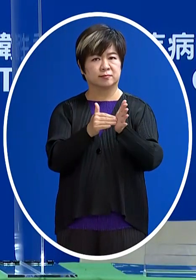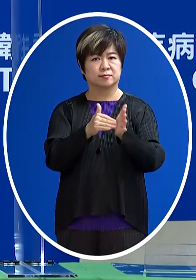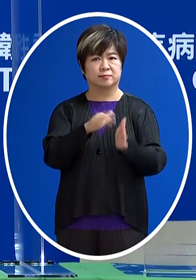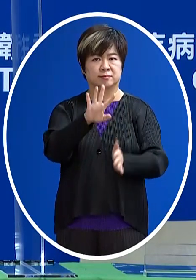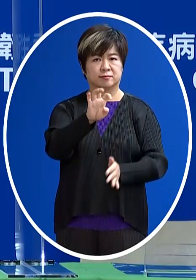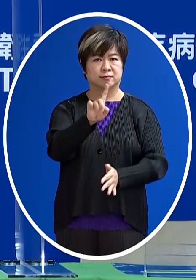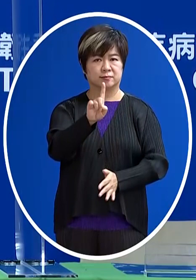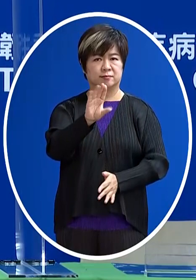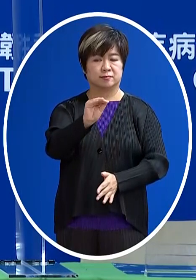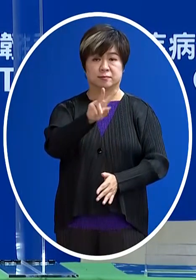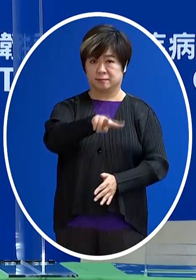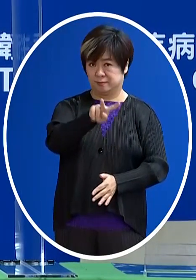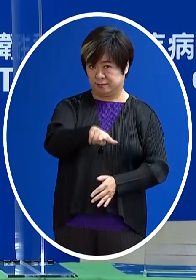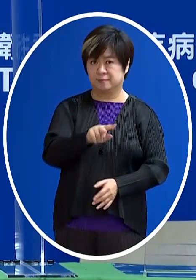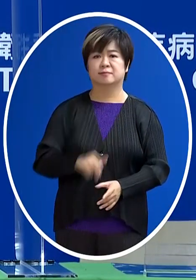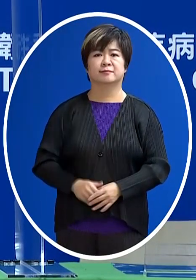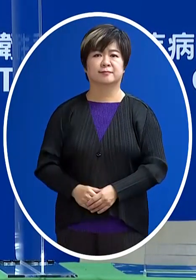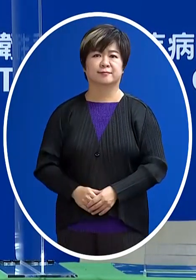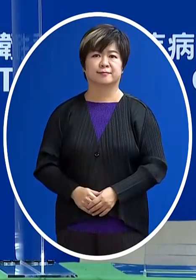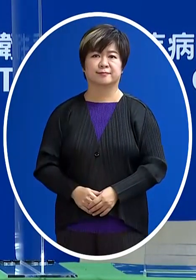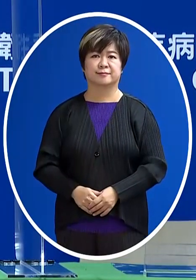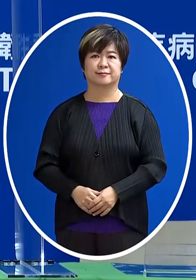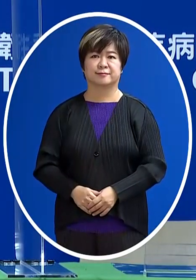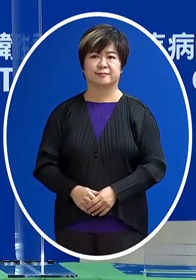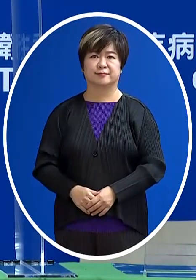数是412000。